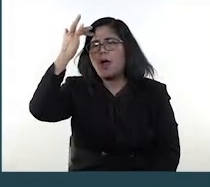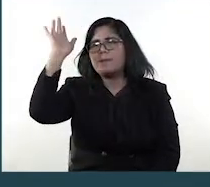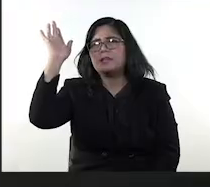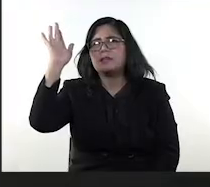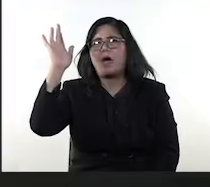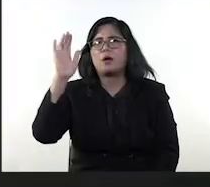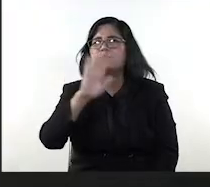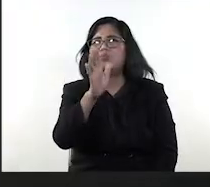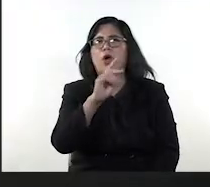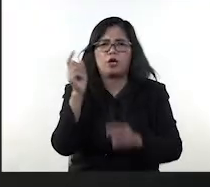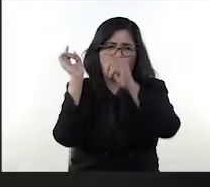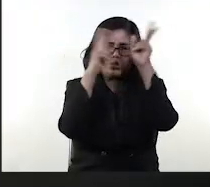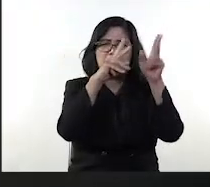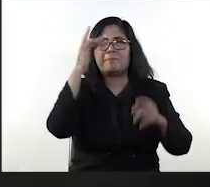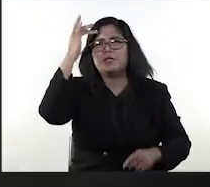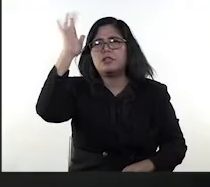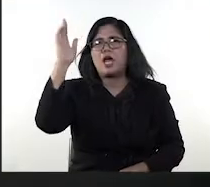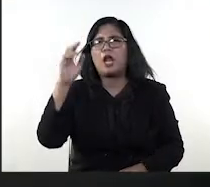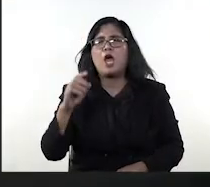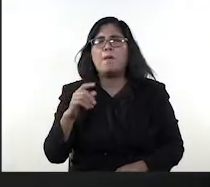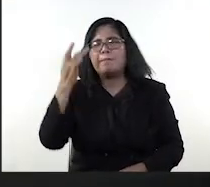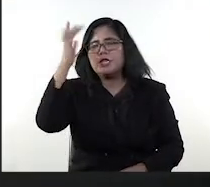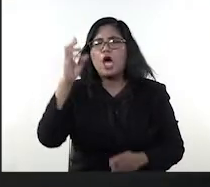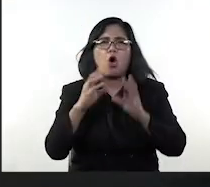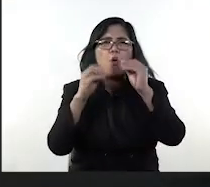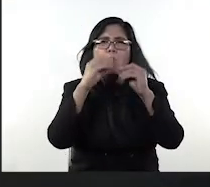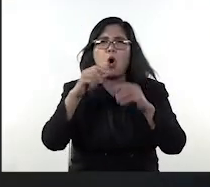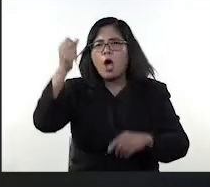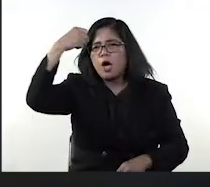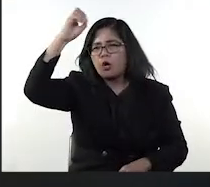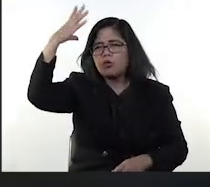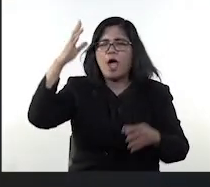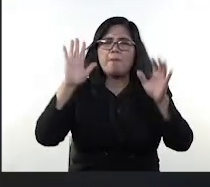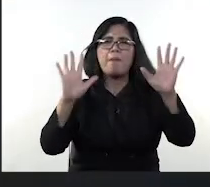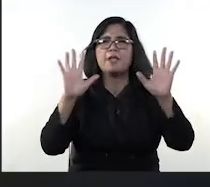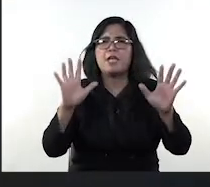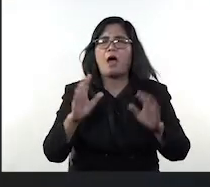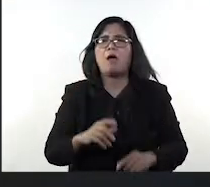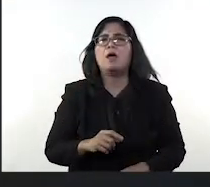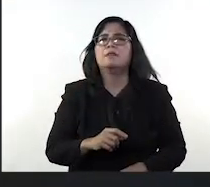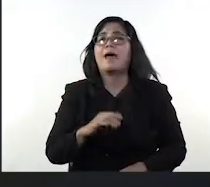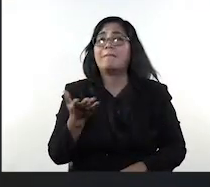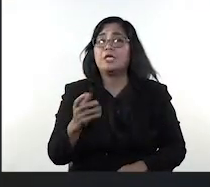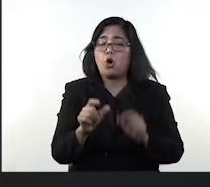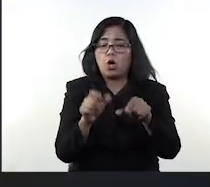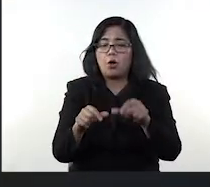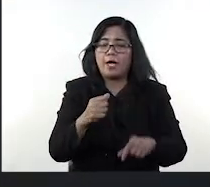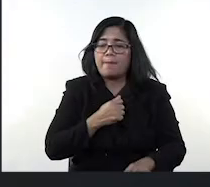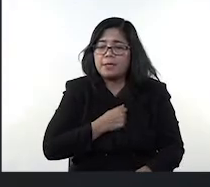doktrin bukan orang pintar ngomong bukan orang yang punya karunia banyak tetapi orang-orang yang bisa bertahan adalah